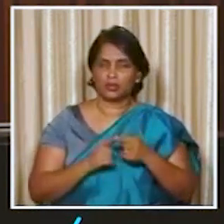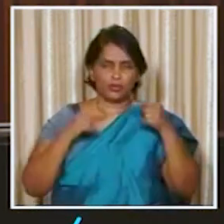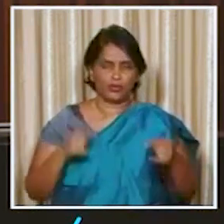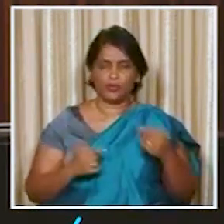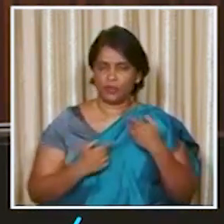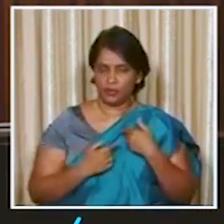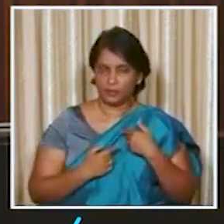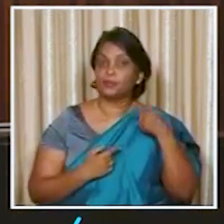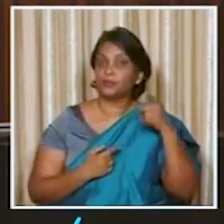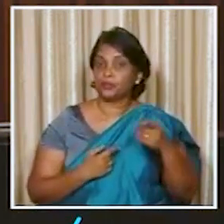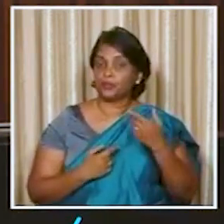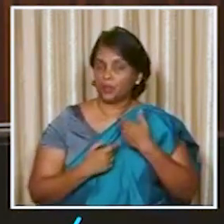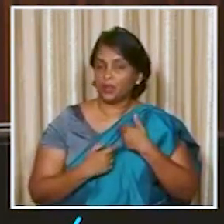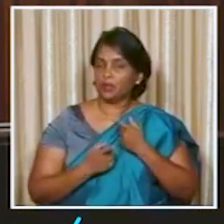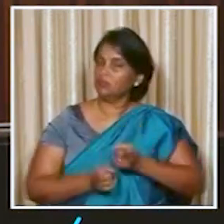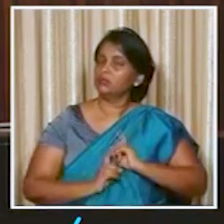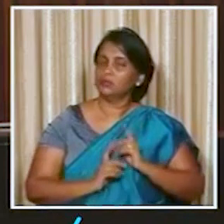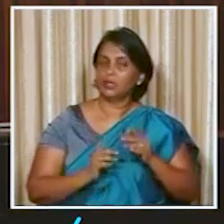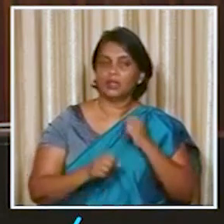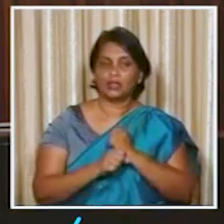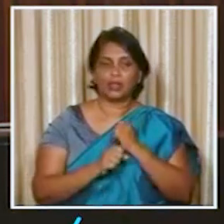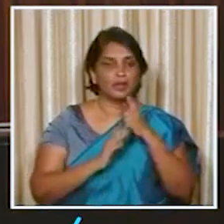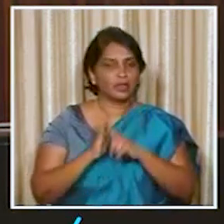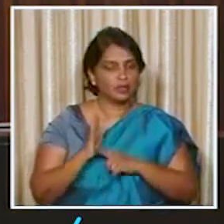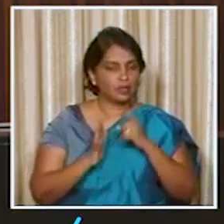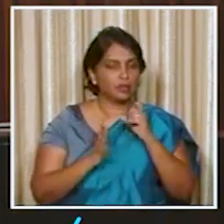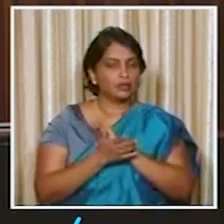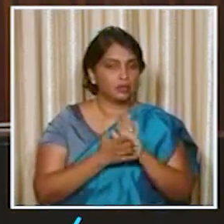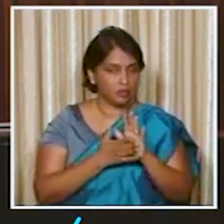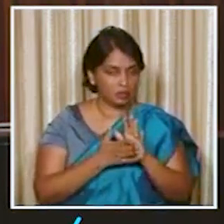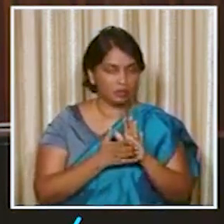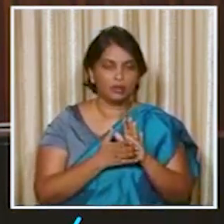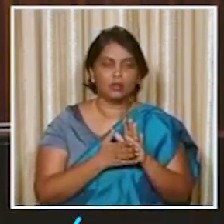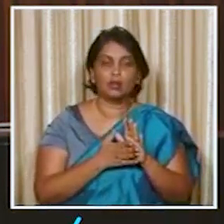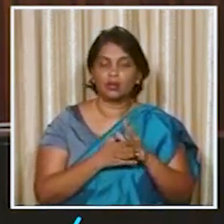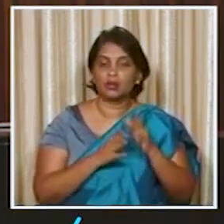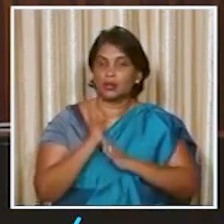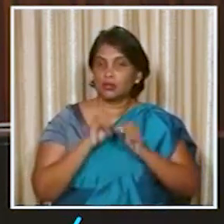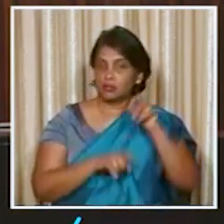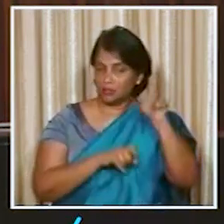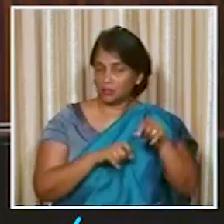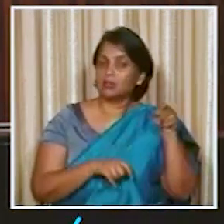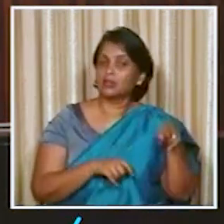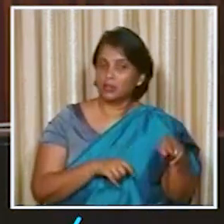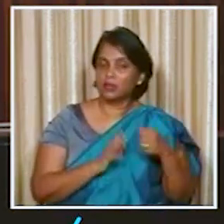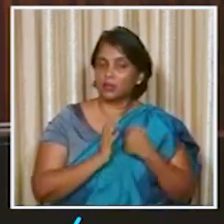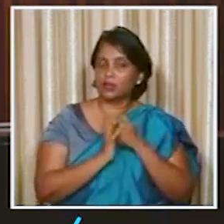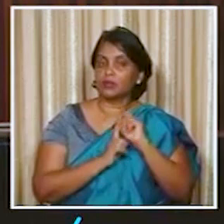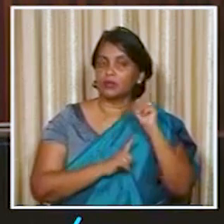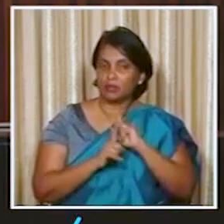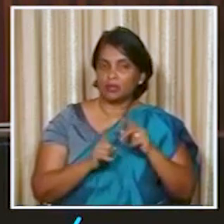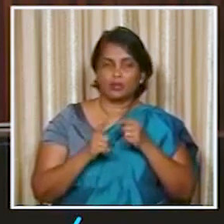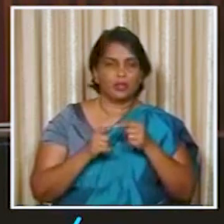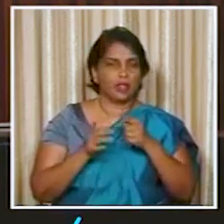විරුද්ධ විය එදා මාගේ ස්ථාවරයේ මත සිටි ගාමිණී ජයසූරිය චන්ද්‍ර කුමාර විජේගුණවදන යන මැතිතුමන්ලාද මෙම ගරු සභාවේදී